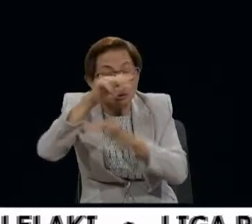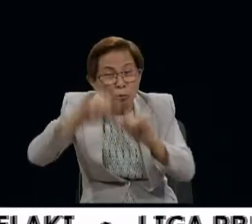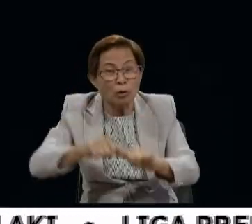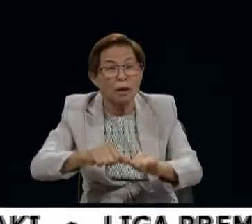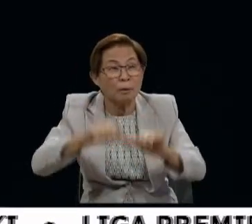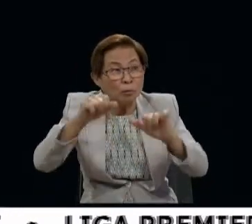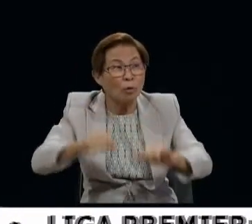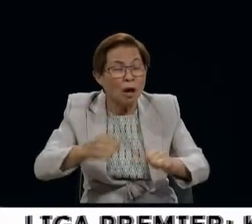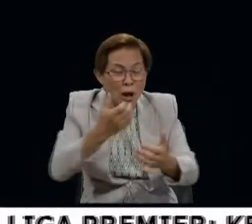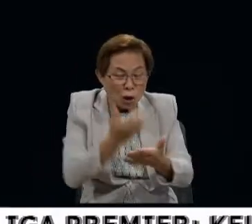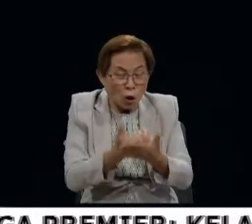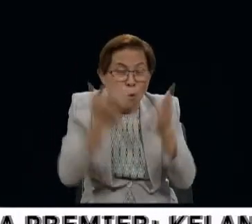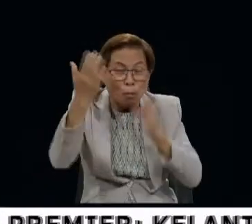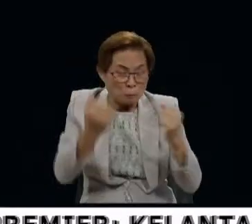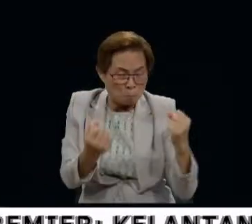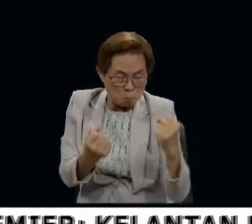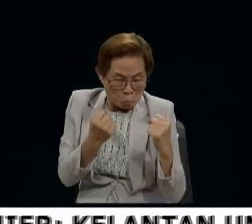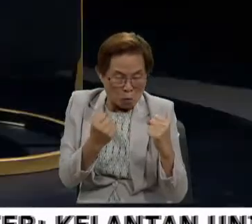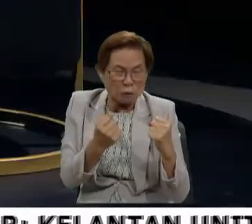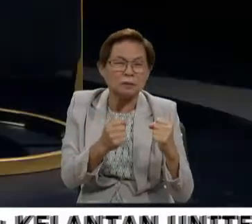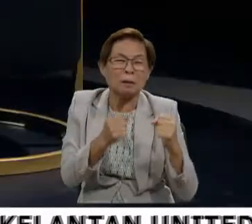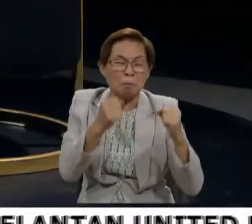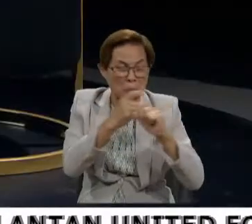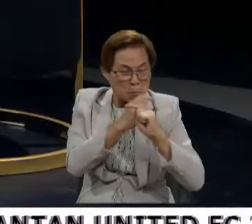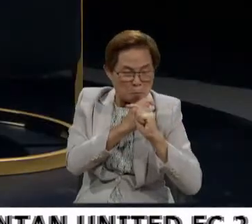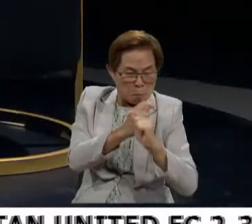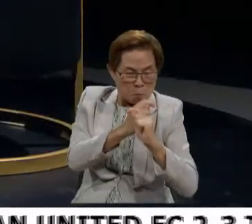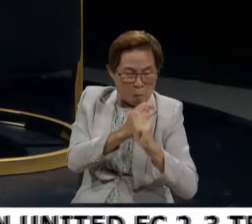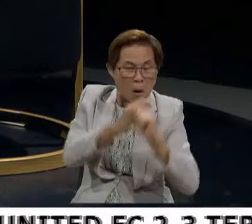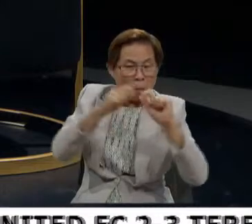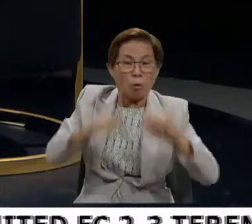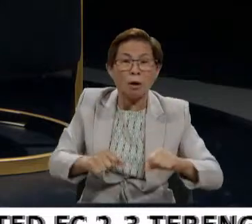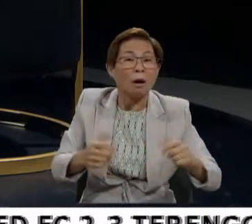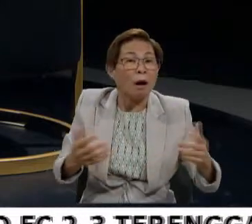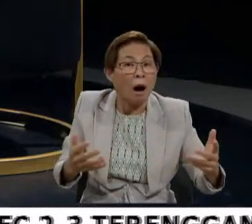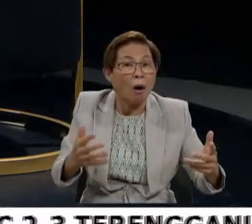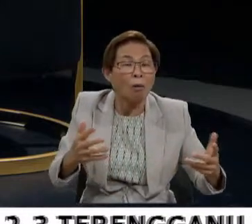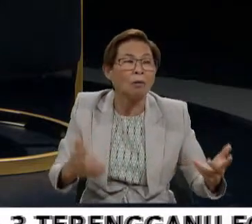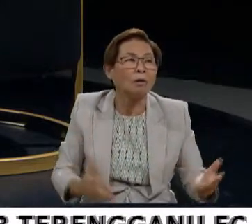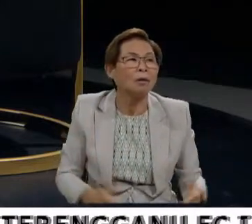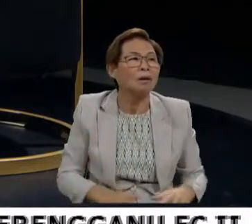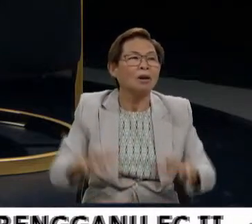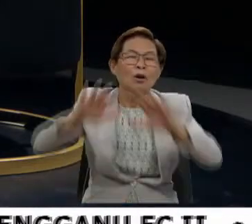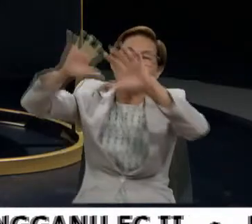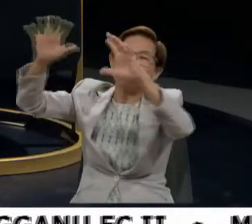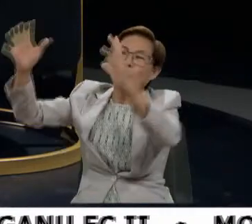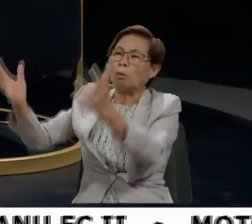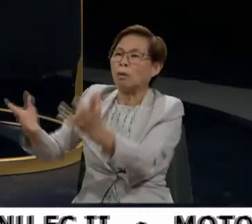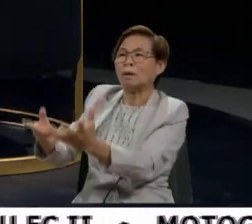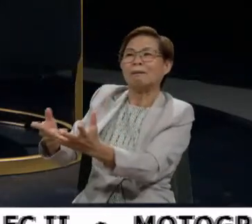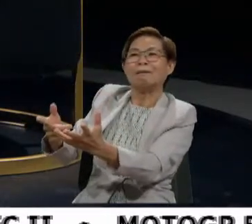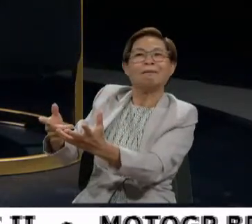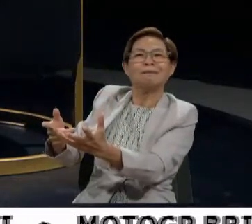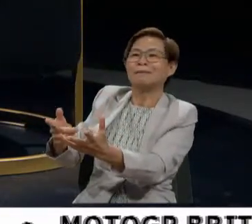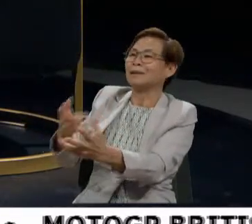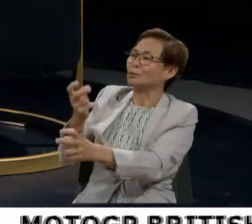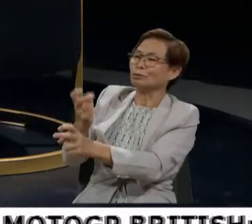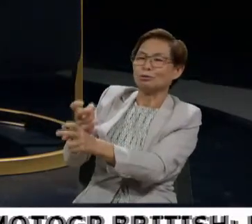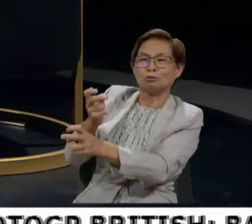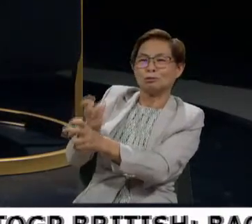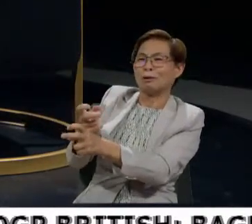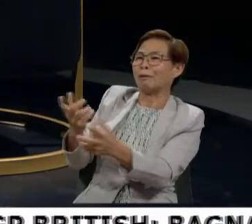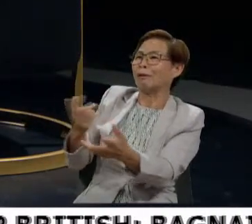ini Kukuh dan dan berdaya tahan ya cabaran Global Memang susah kita nak predik Ya